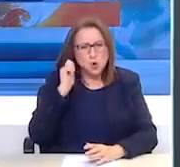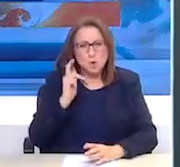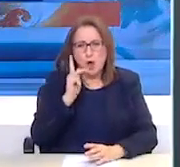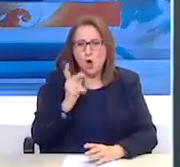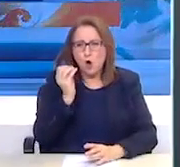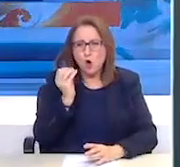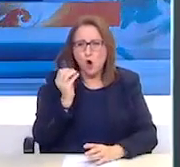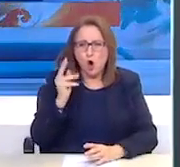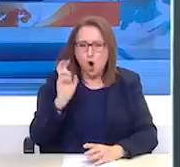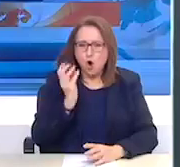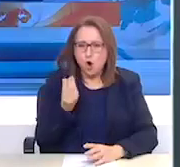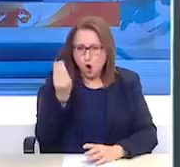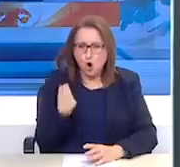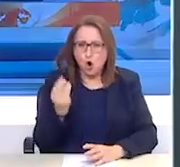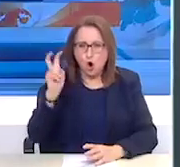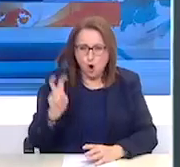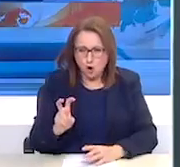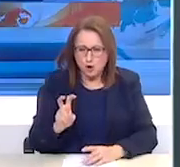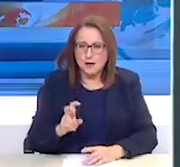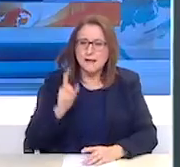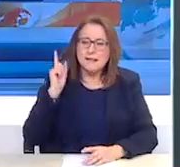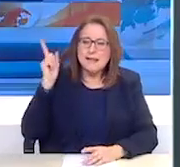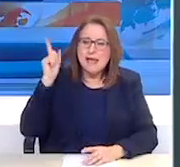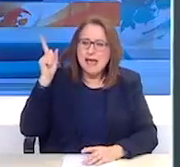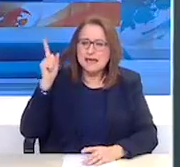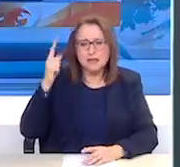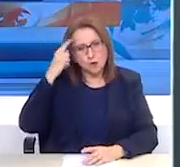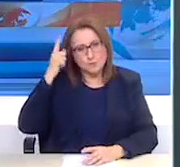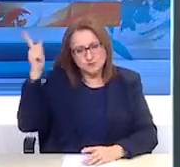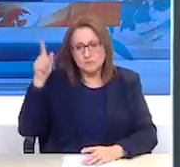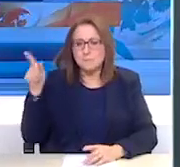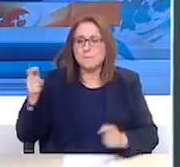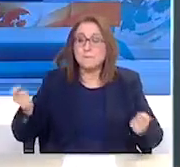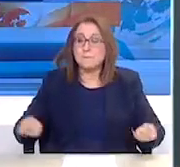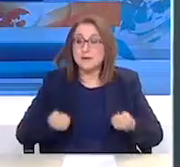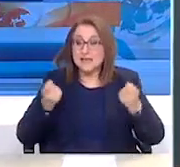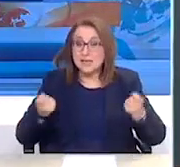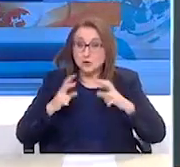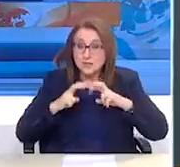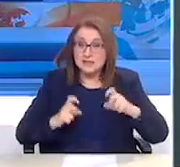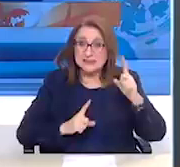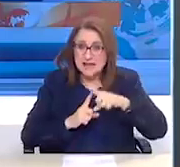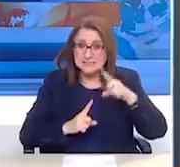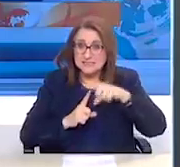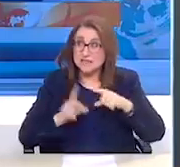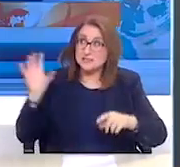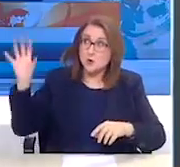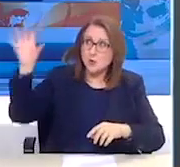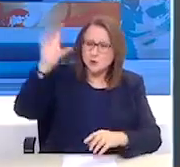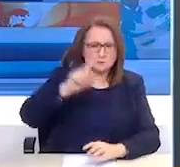βάση τις δικές μας προτεραιότητες. Ο κόσμος δεν το ξέρει αυτό και νομίζει ότι γίνονται πολύ περισσότερα τεστ σε άλλες χώρες. Δεν είναι